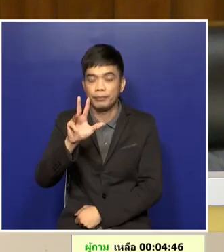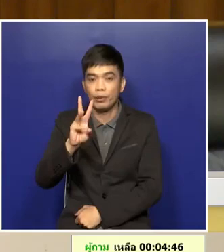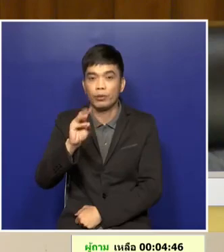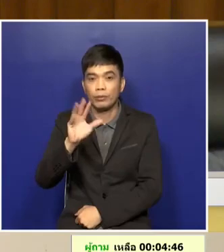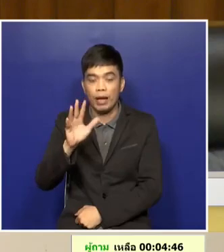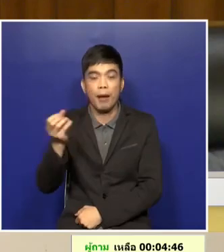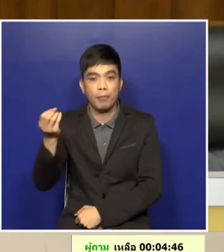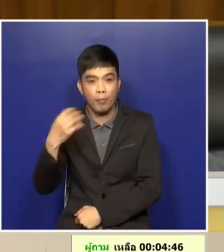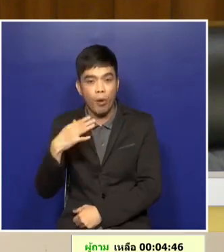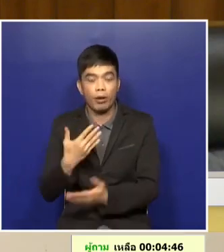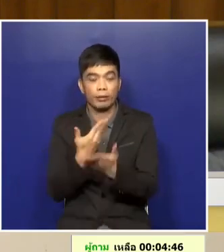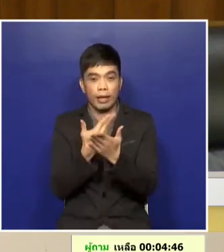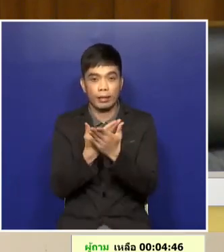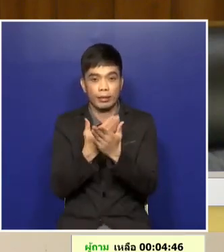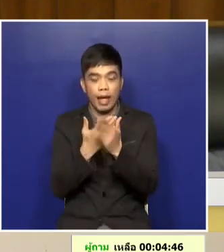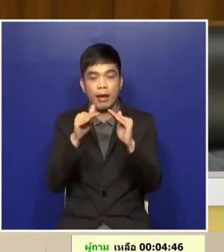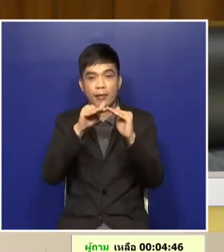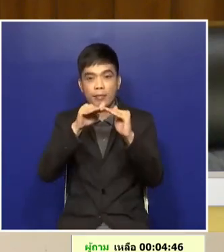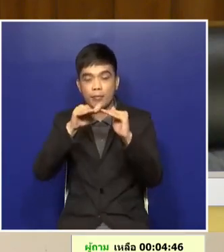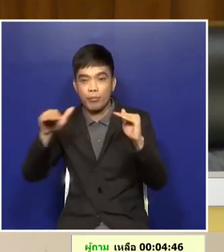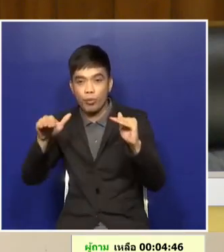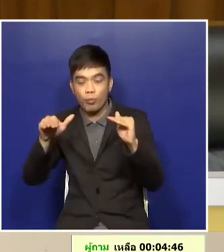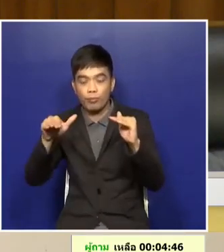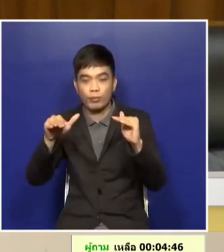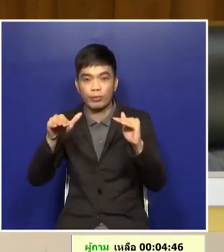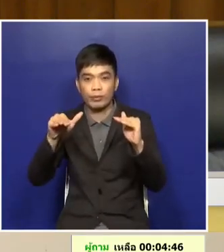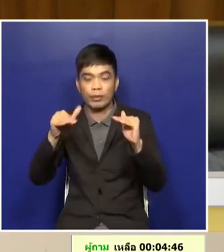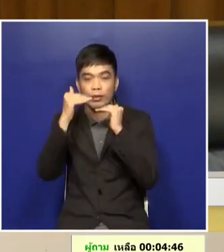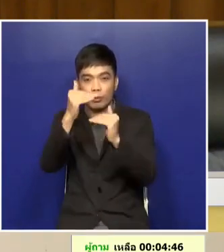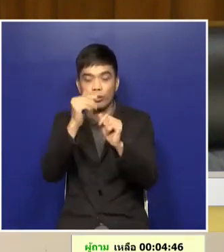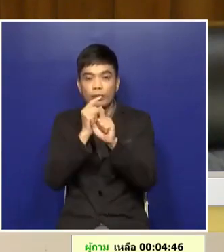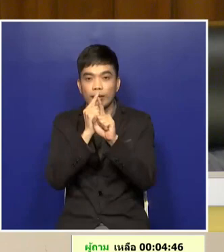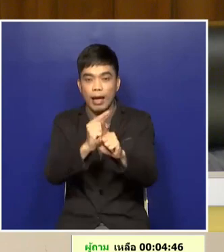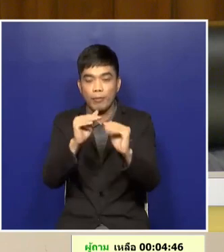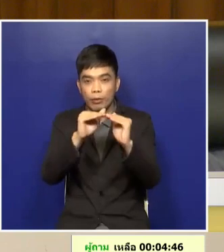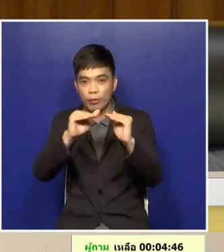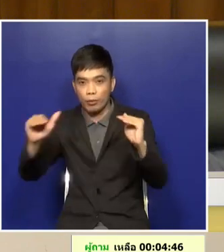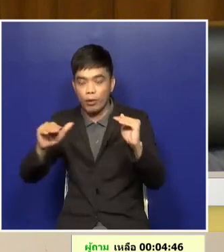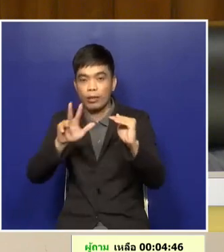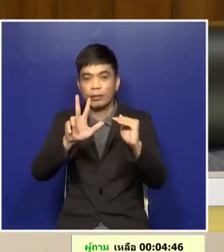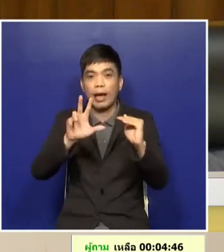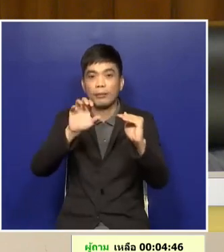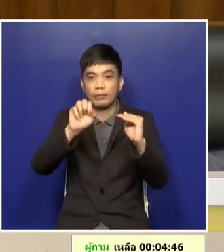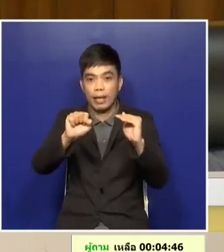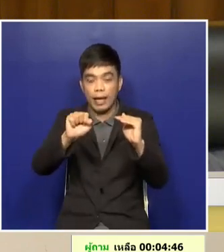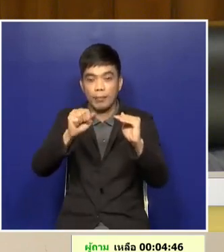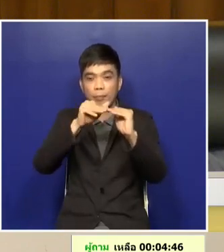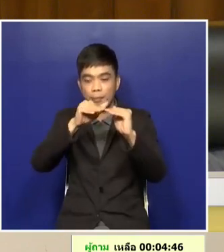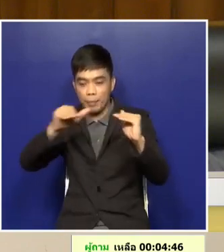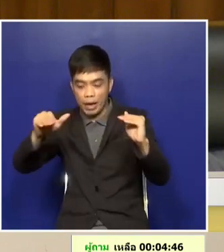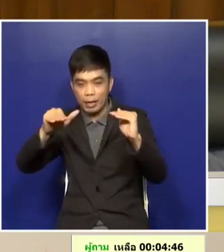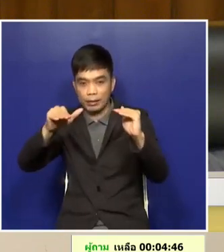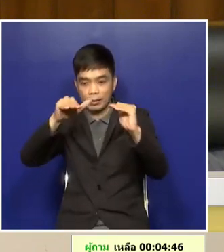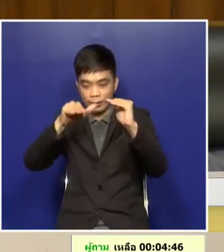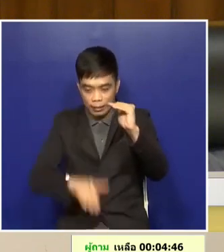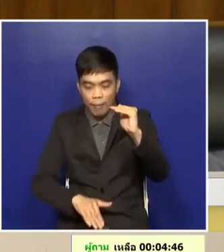ายได้ที่จะต้องพึงประเมินที่จะต้องอยู่ในข่ายที่จะต้องเสียภาษีก็จะในเกณฑ์ 300,000 บาทตรงนั้นก็คิดว่าเป็น